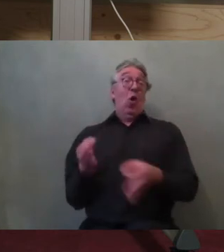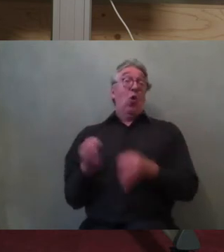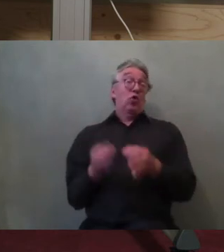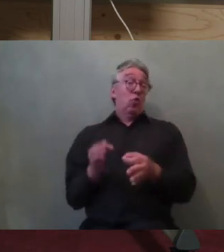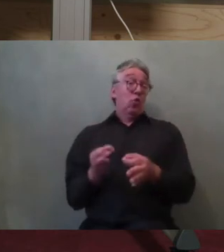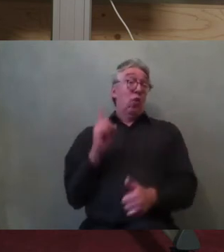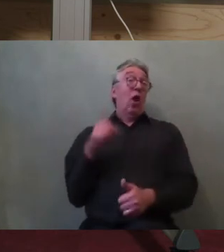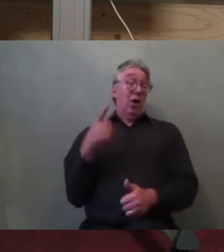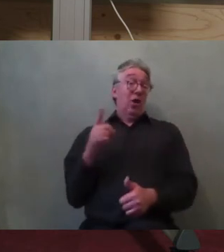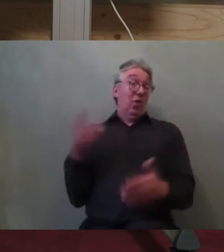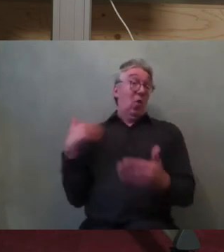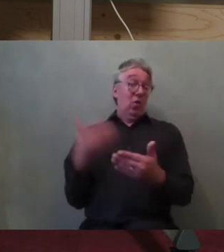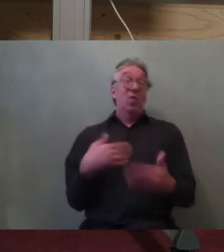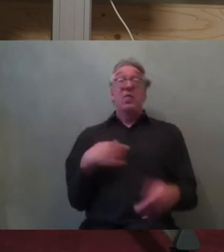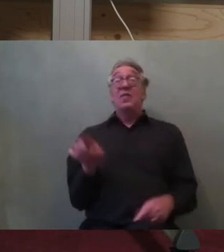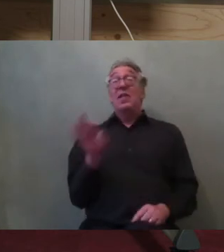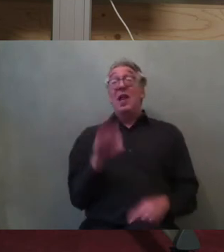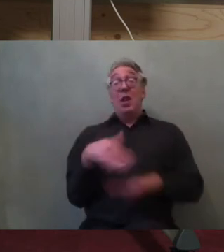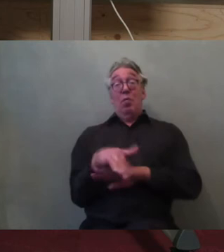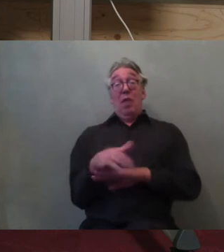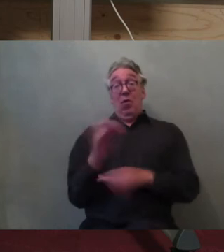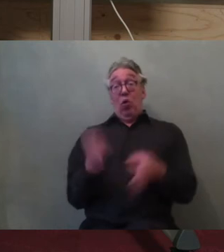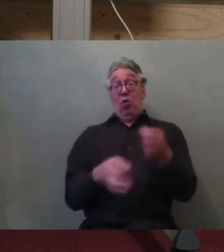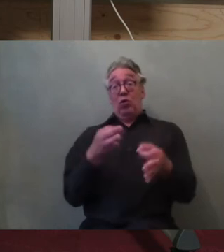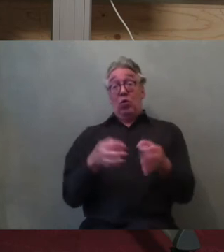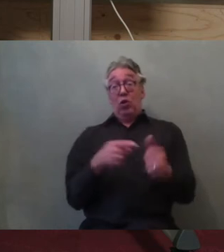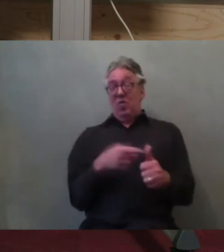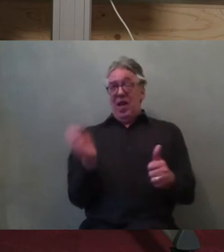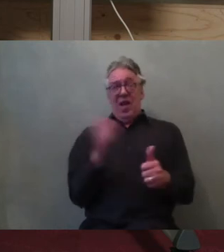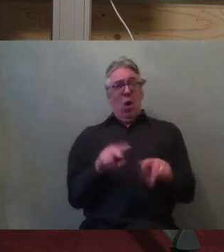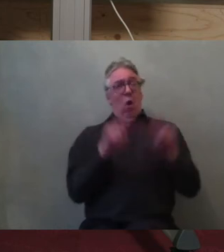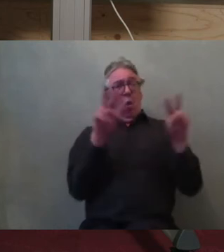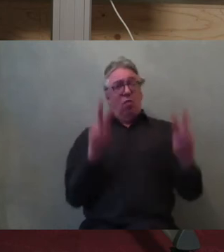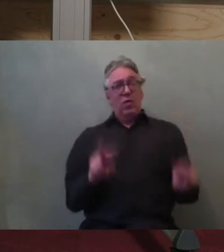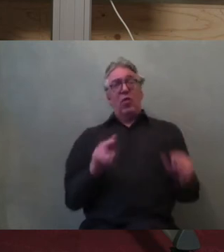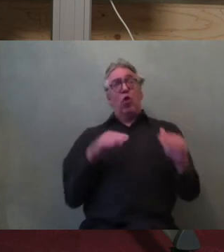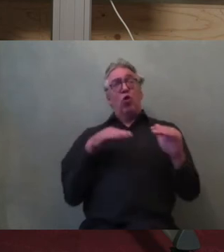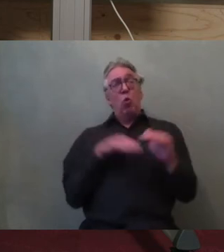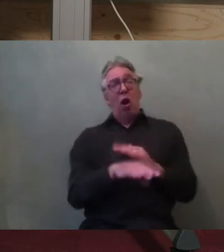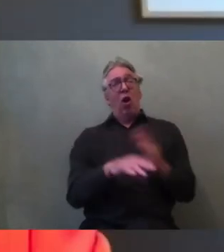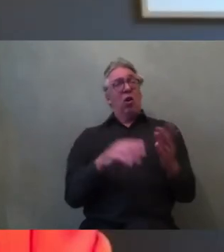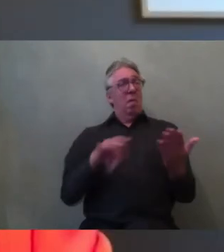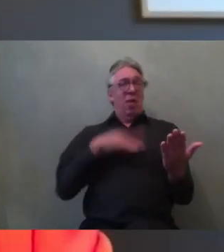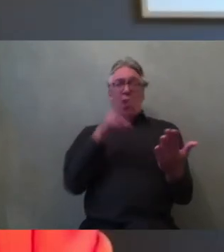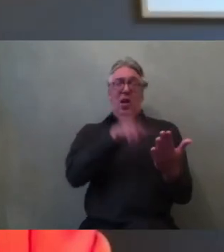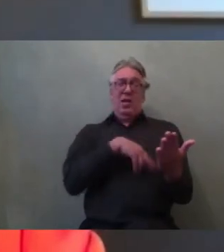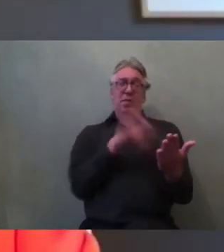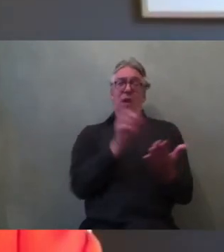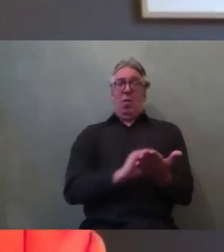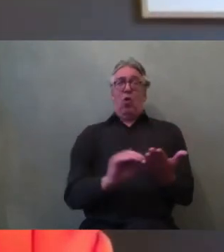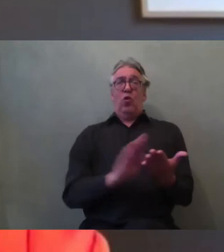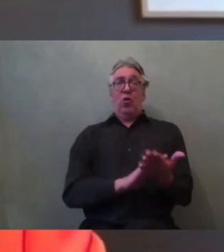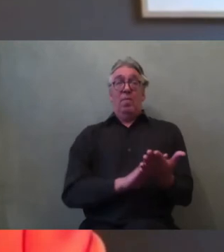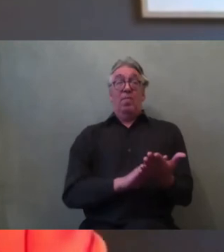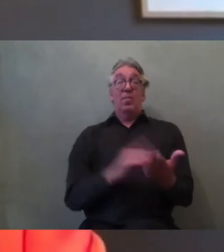blij met dit onderzoek, wat een heel overzichtelijk, toegankelijk en leesbaar rapport is geworden. Ik vind het ook heel